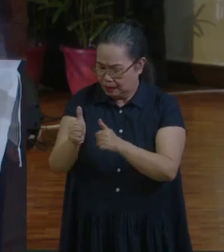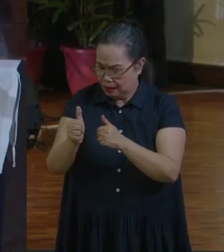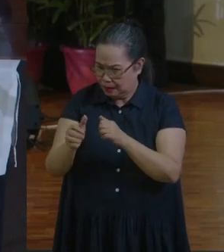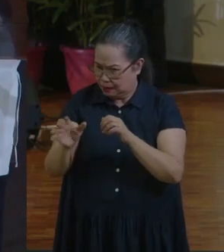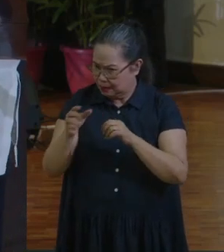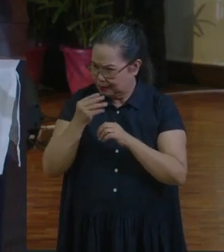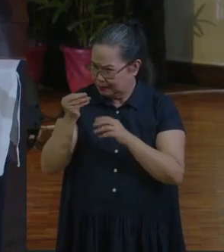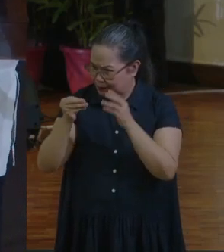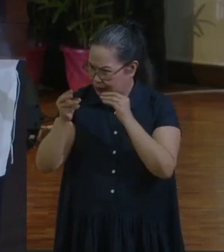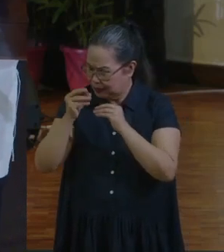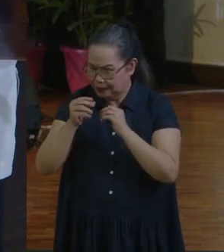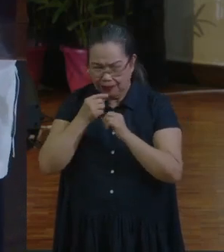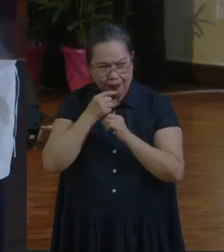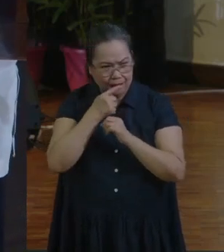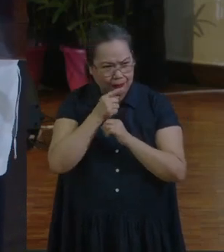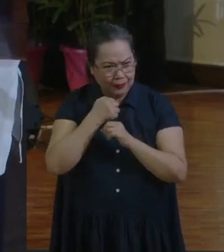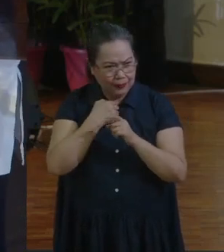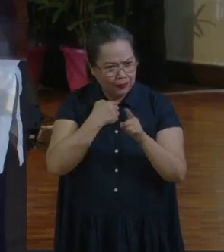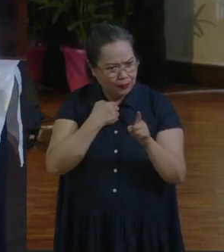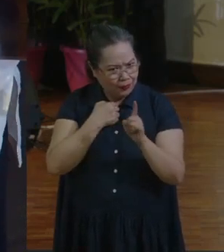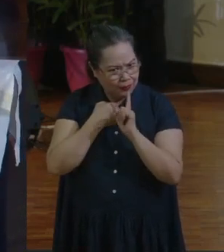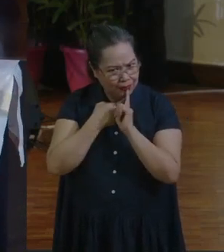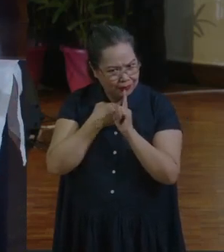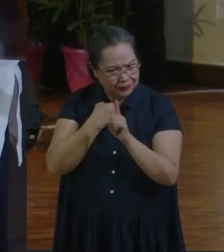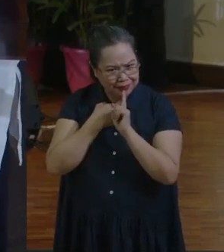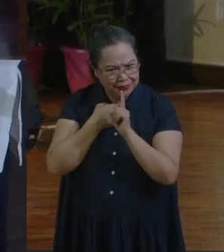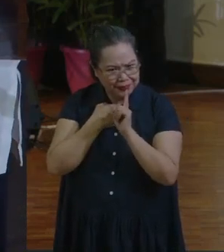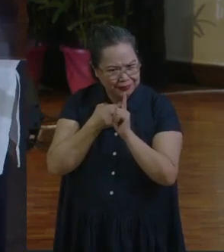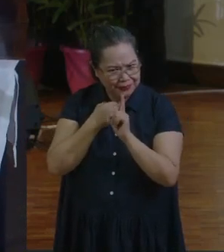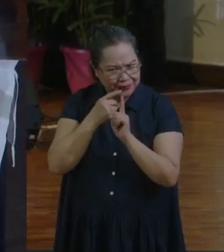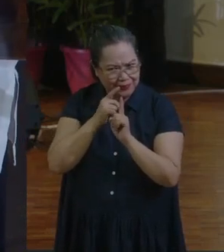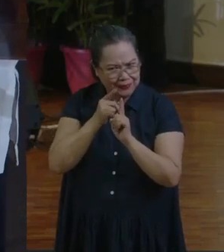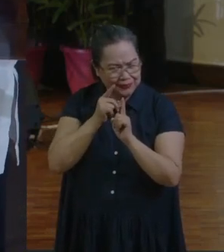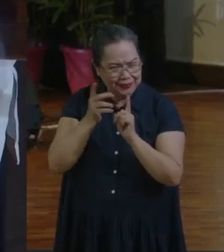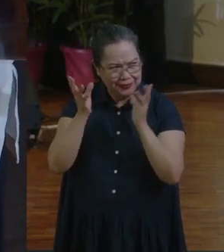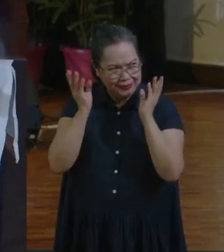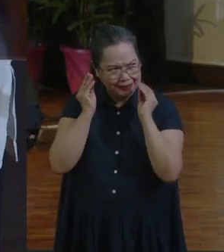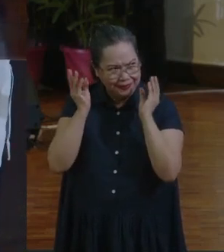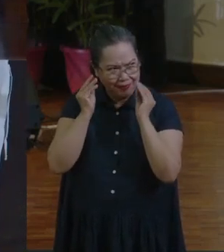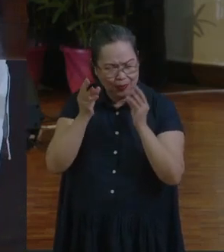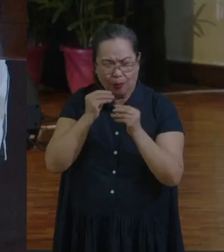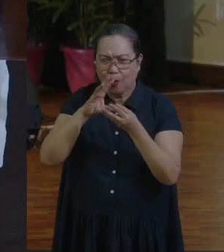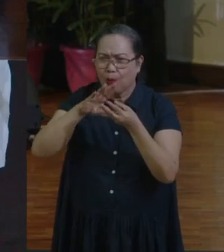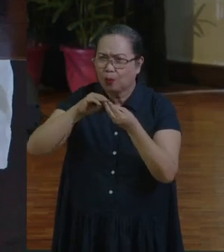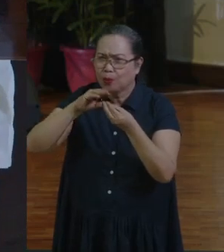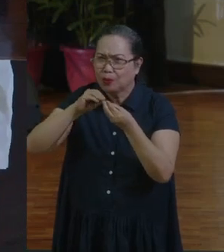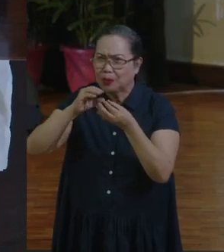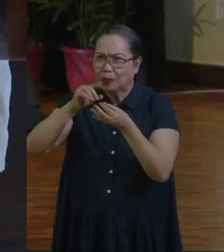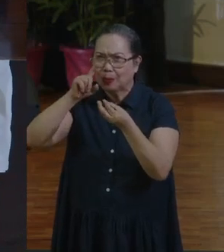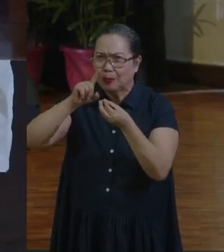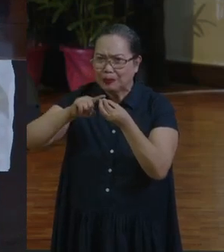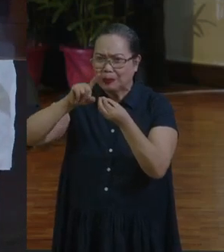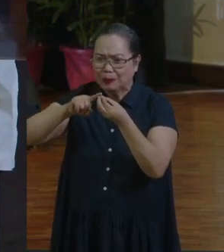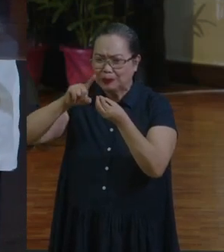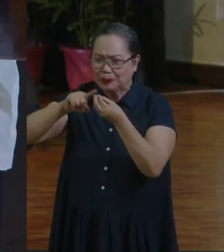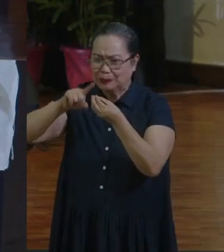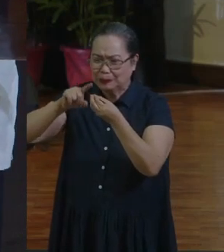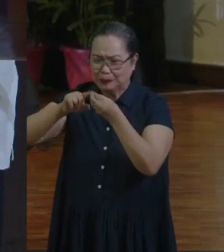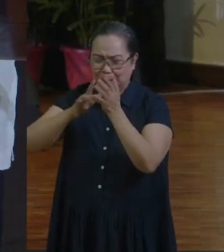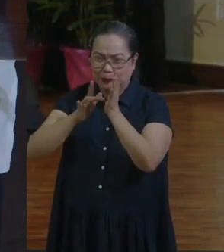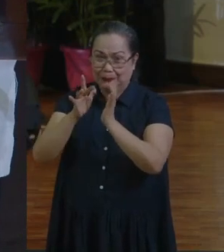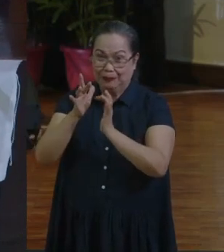tapat na tagapagpanguna or forerunner. So makikita po natin dito